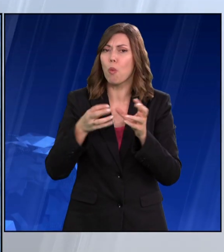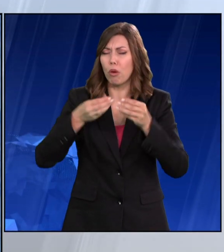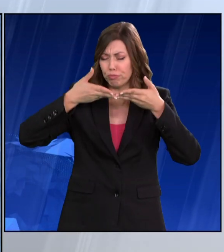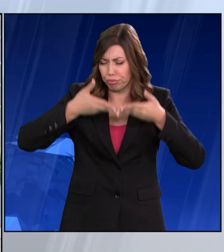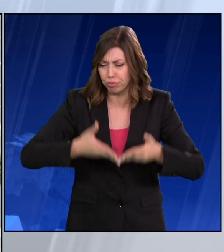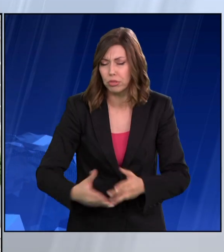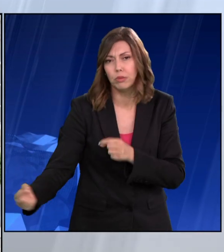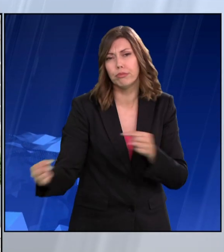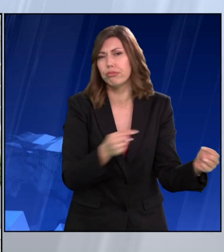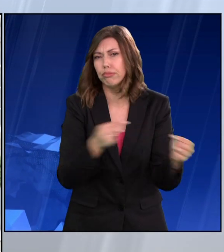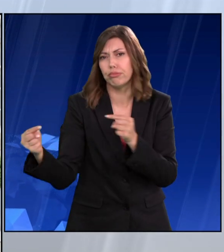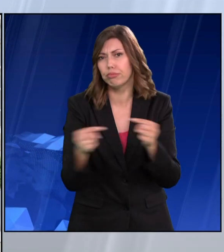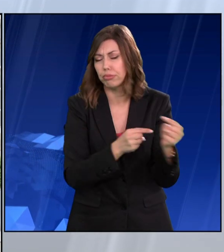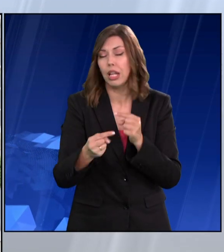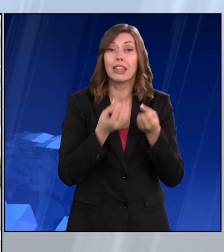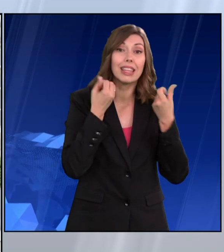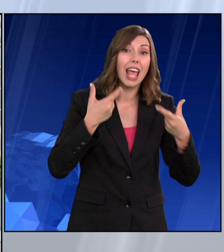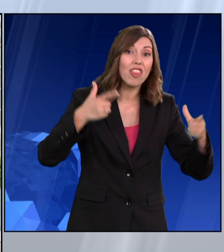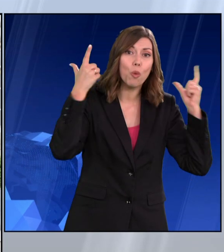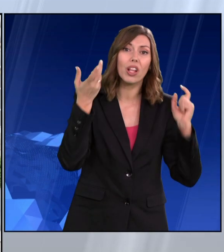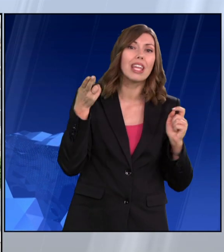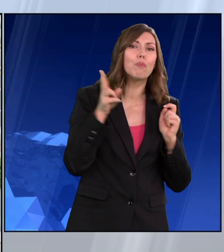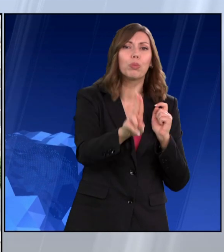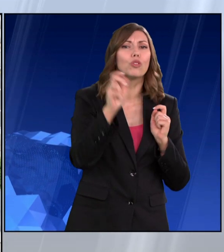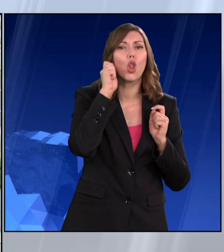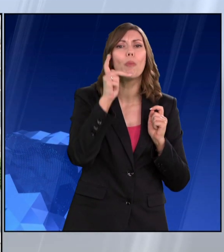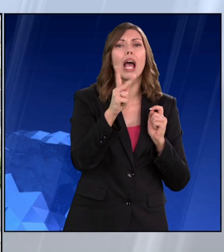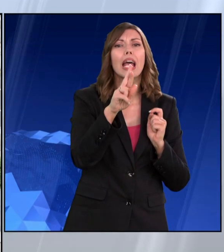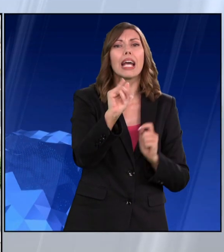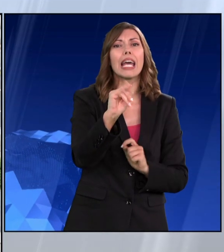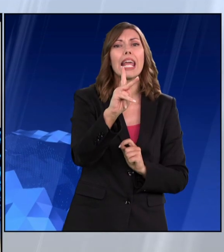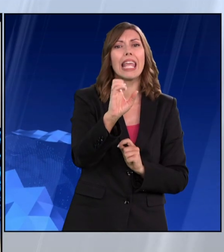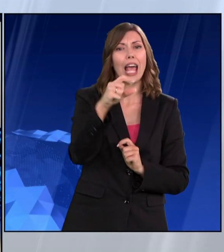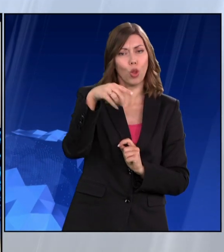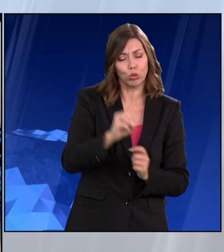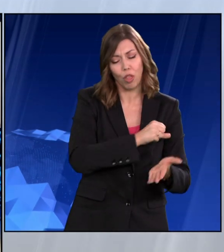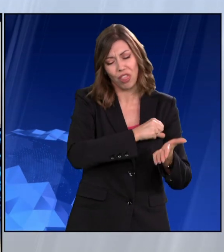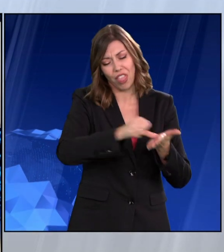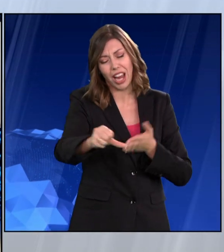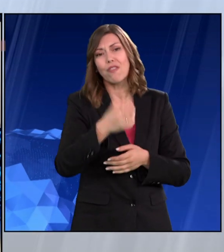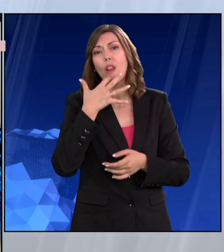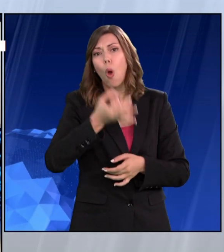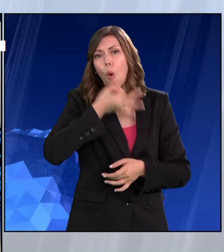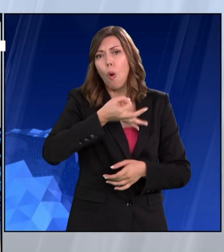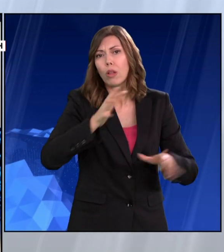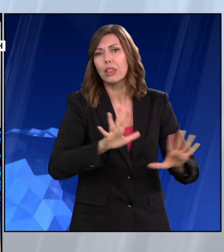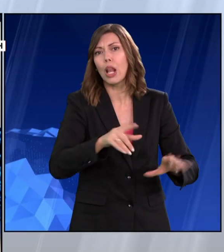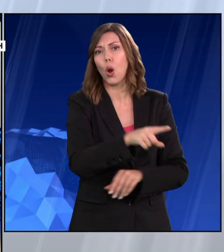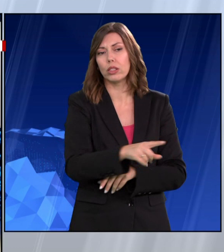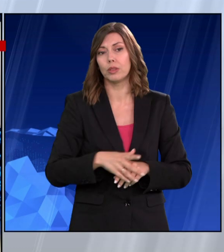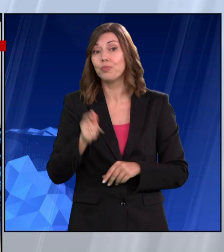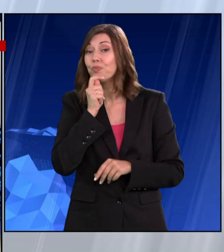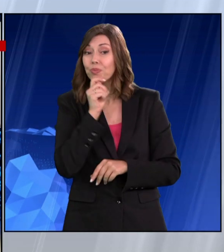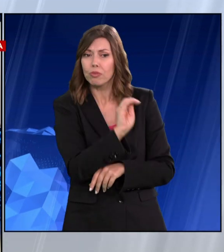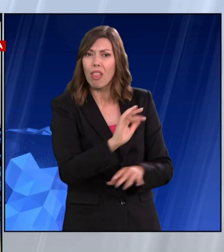να διαγράφει τον υποψηφιό της Πύλιο Κρικέτο με αφορμή δηλώσεις του για τους πρόσφυγες και τους μετανάστες. Αυτοί οι άνθρωποι που πνίγηκαν ανοιχτά της Πύλου,